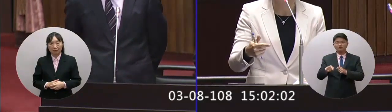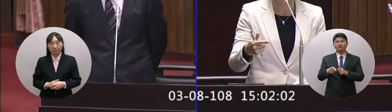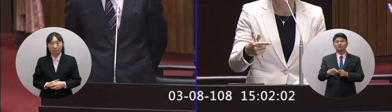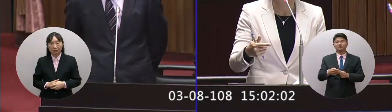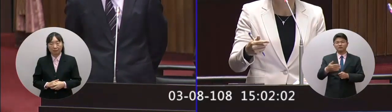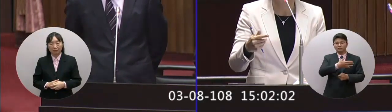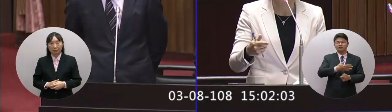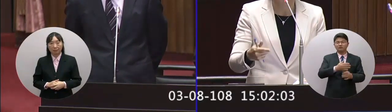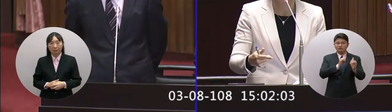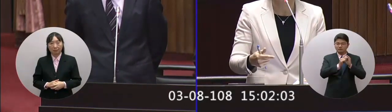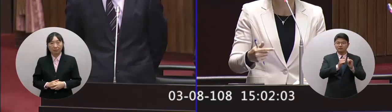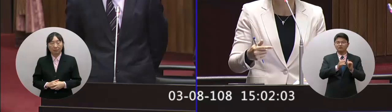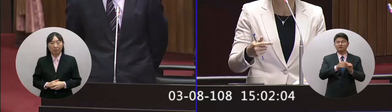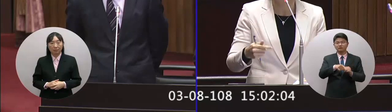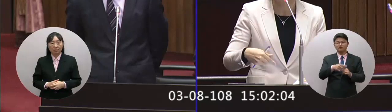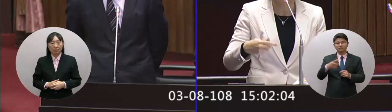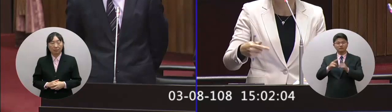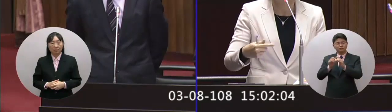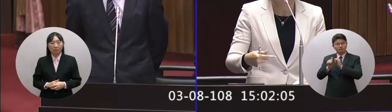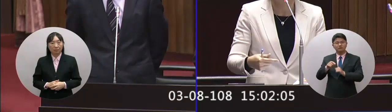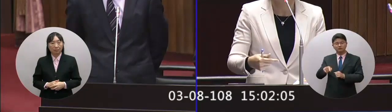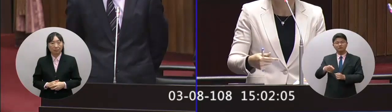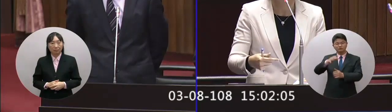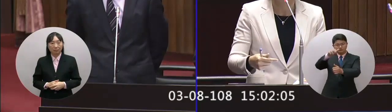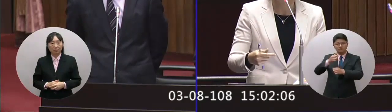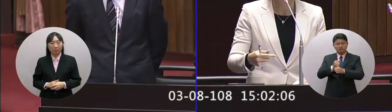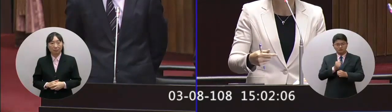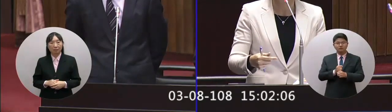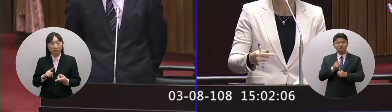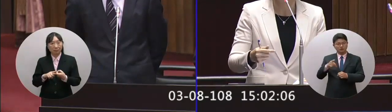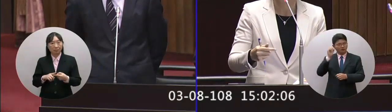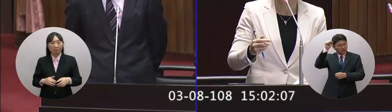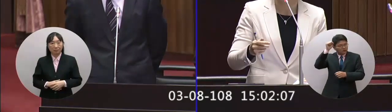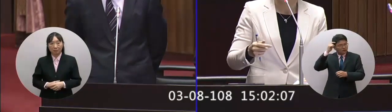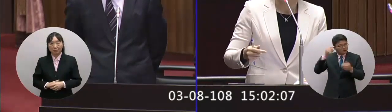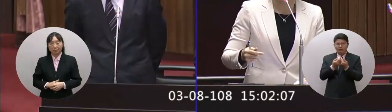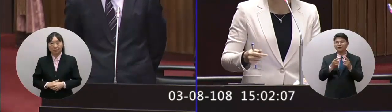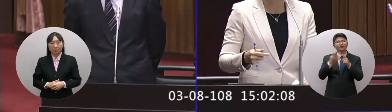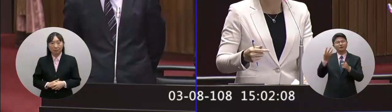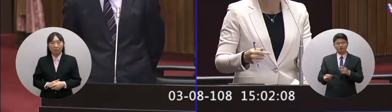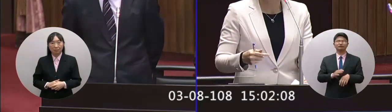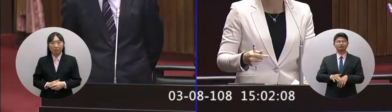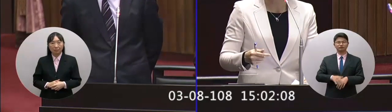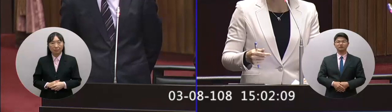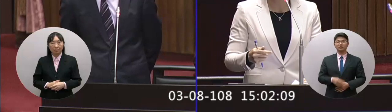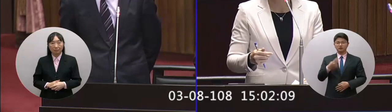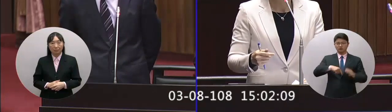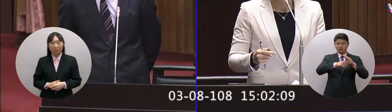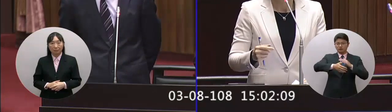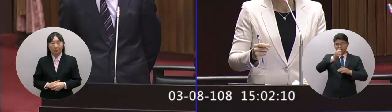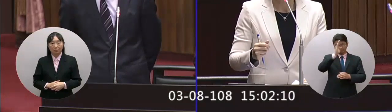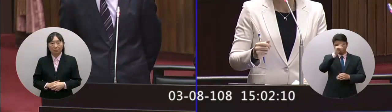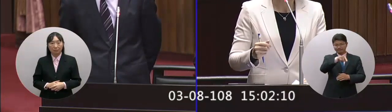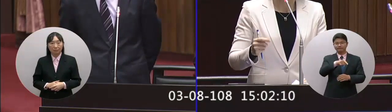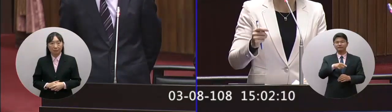地的这个这个人民，我觉得这样子可能会减少一些抗争。那另外就是说我想请院长哈，就